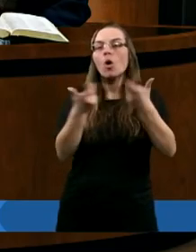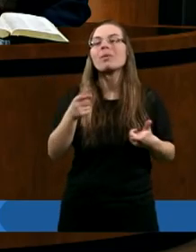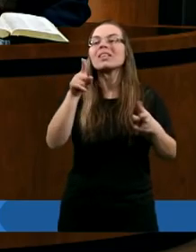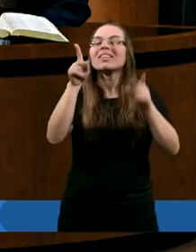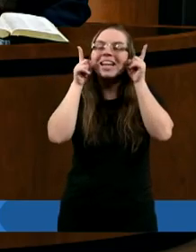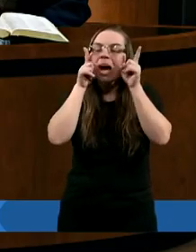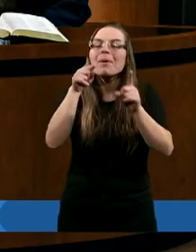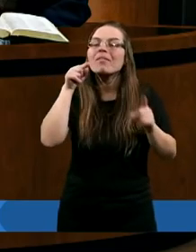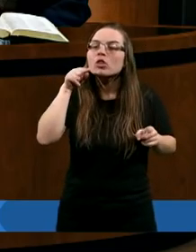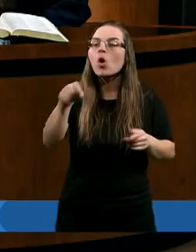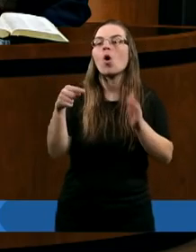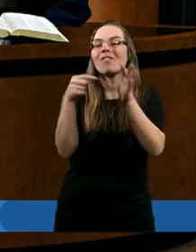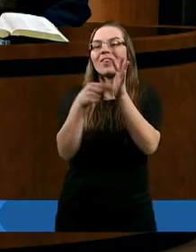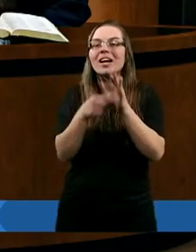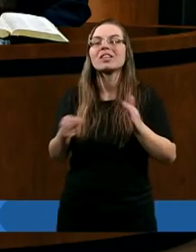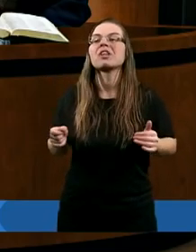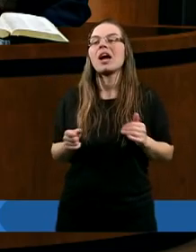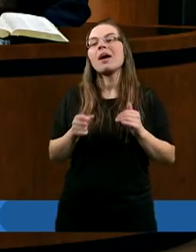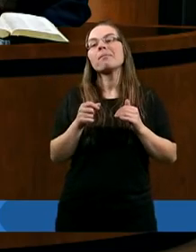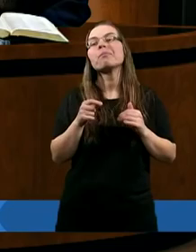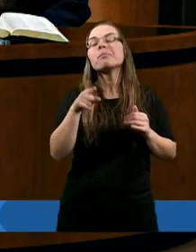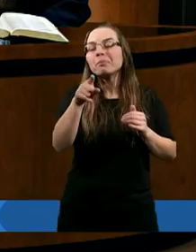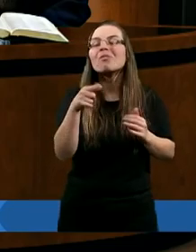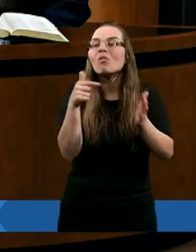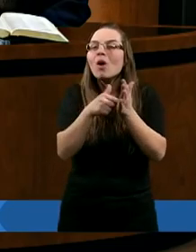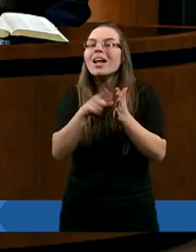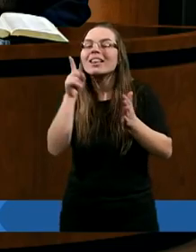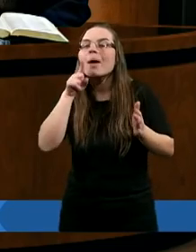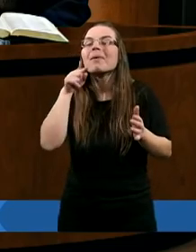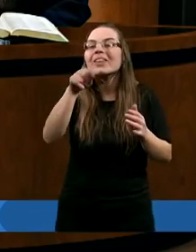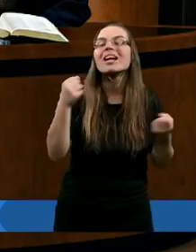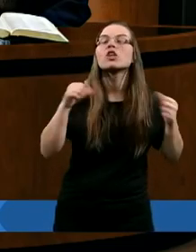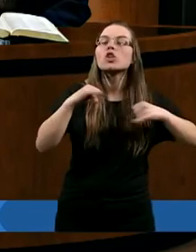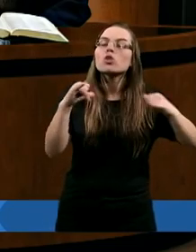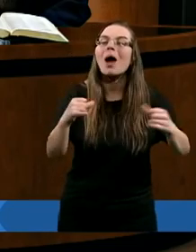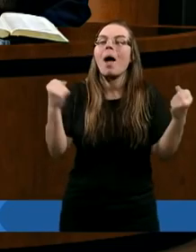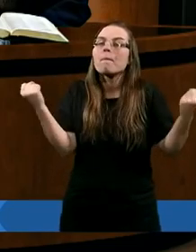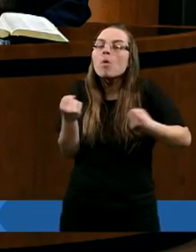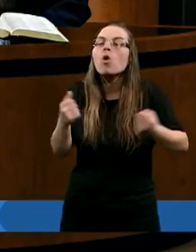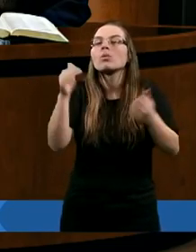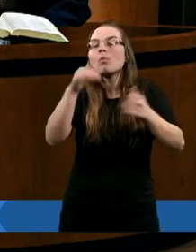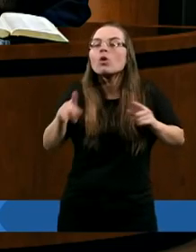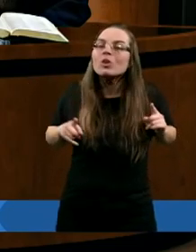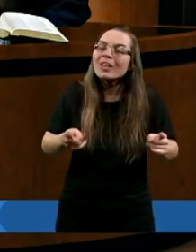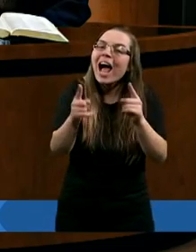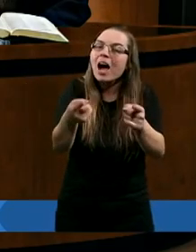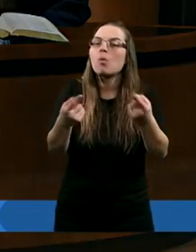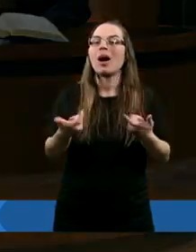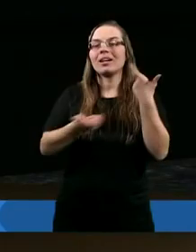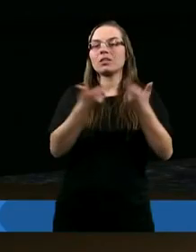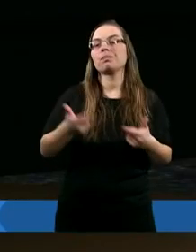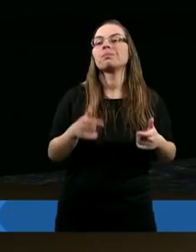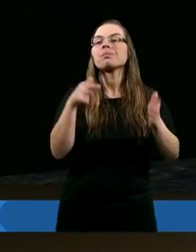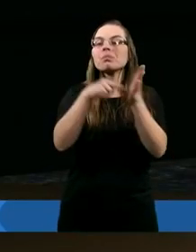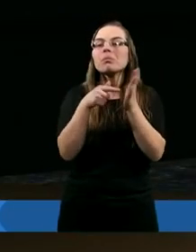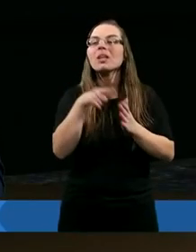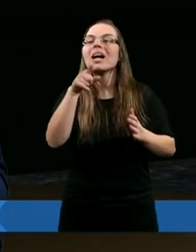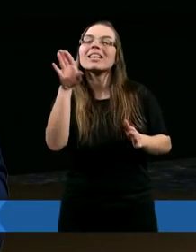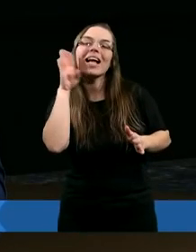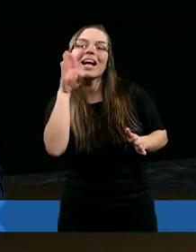I naprawdę dążę do tego Boga, który naprawdę właśnie swoją siłą i mocą może działać w nas. I tak samo